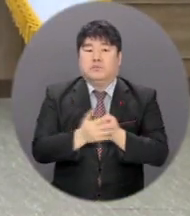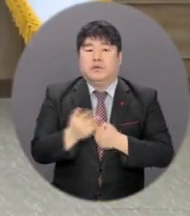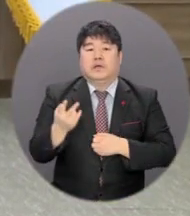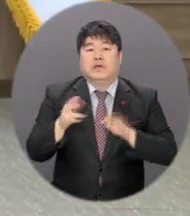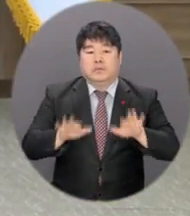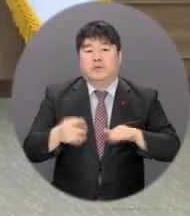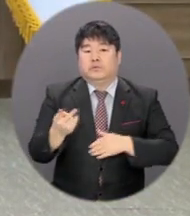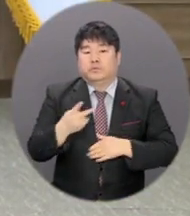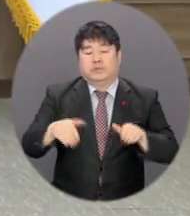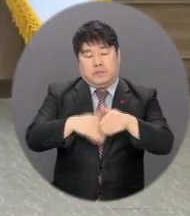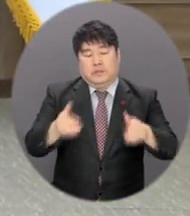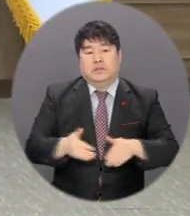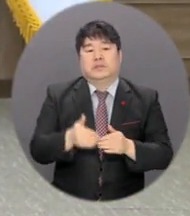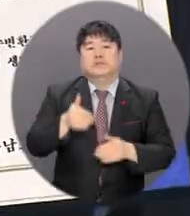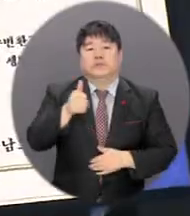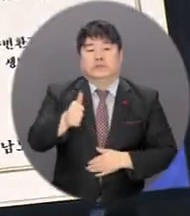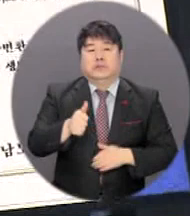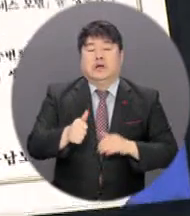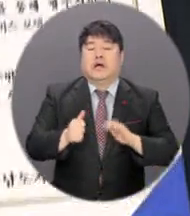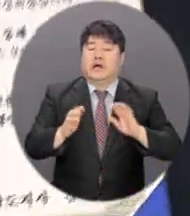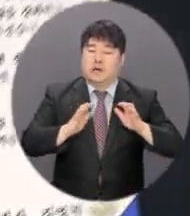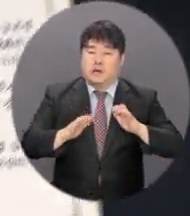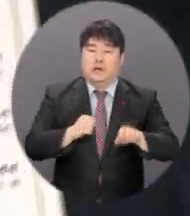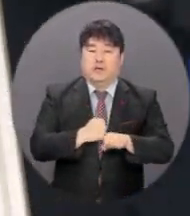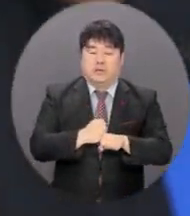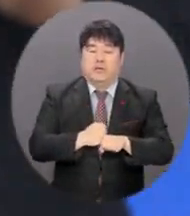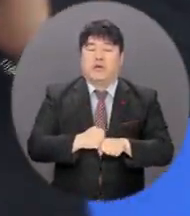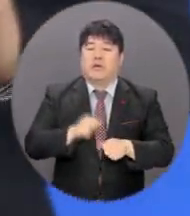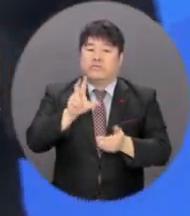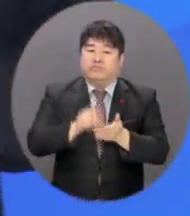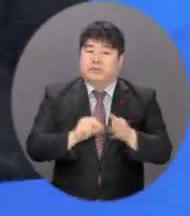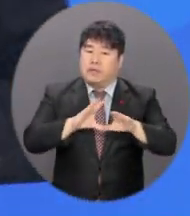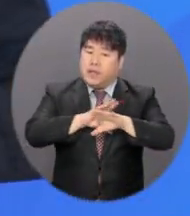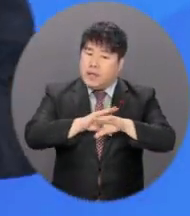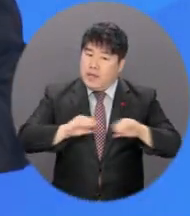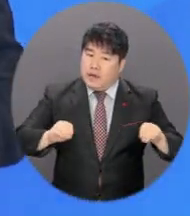단체장의 합의가 꼬인 실타래를 푸는 실마리가 될 수 있을지